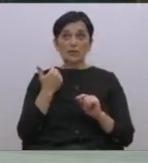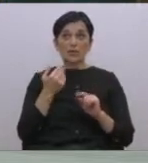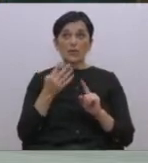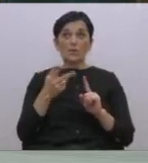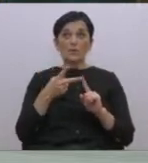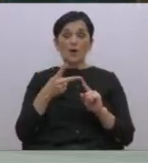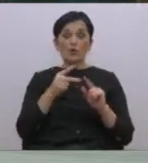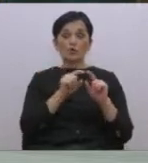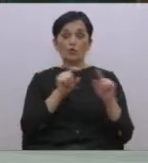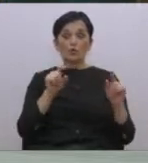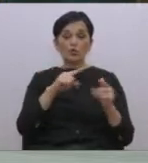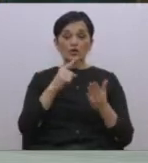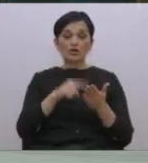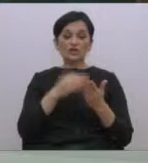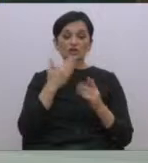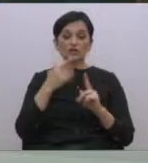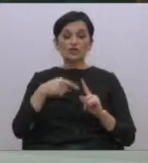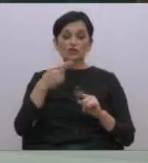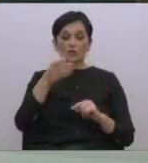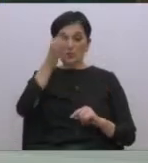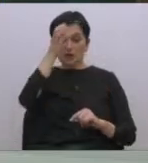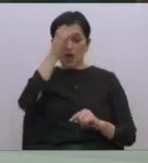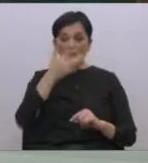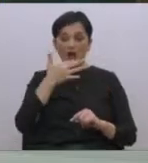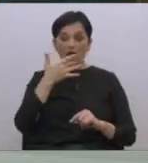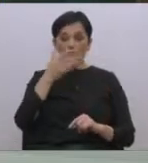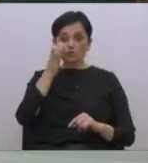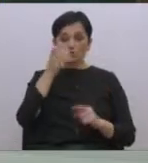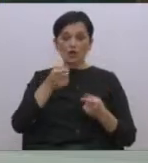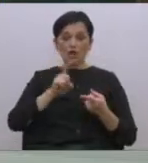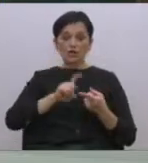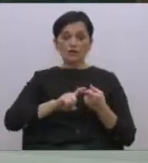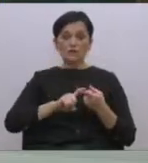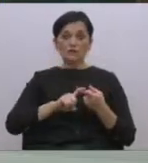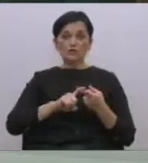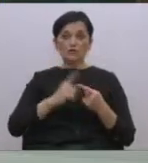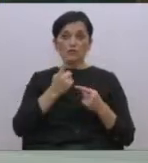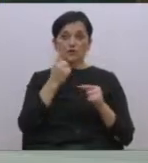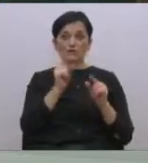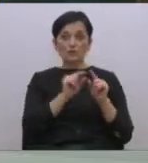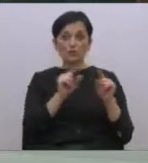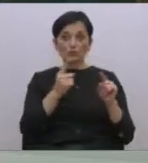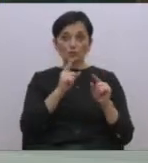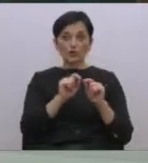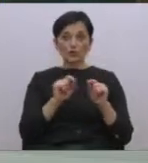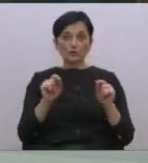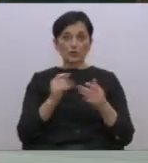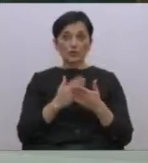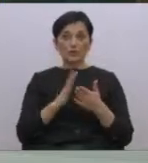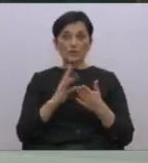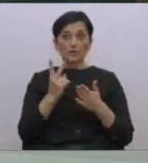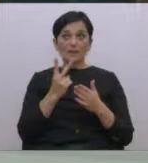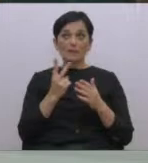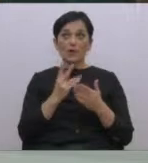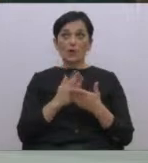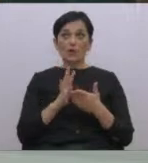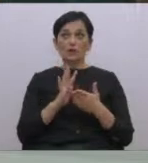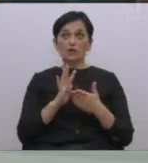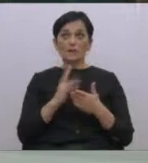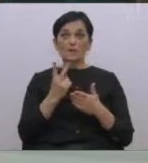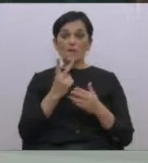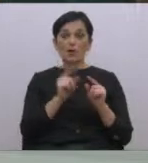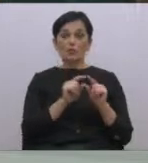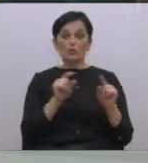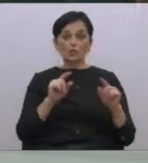მეორე მუხლთანაც არ არის კითხვები. შემდეგი მეცნიერებათა ეროვნულ აკადემიის შესახებ. Pirul muhlis, pirul punctan, araris meoristan, araris meori